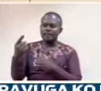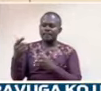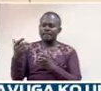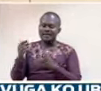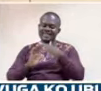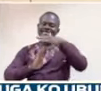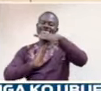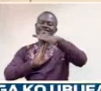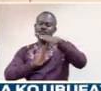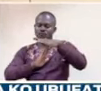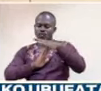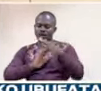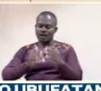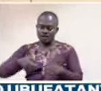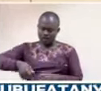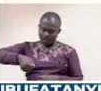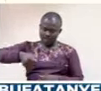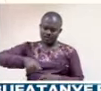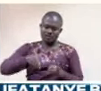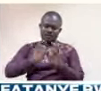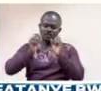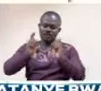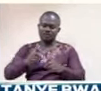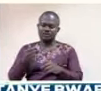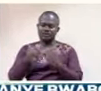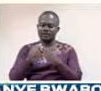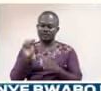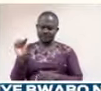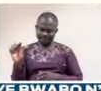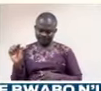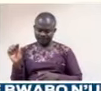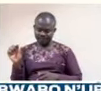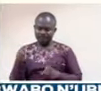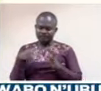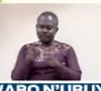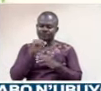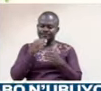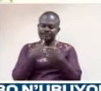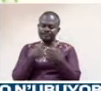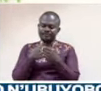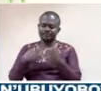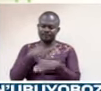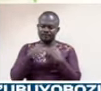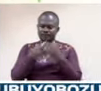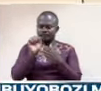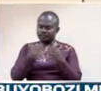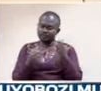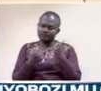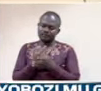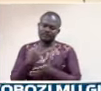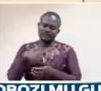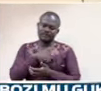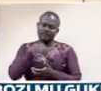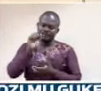igisimbura amashashi ku buryo nacyo cyaba kiza ku giciro kiri hasi, ku buryo nta mbogamizi gishobora kudutera. Icyo